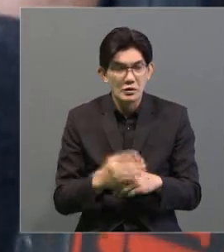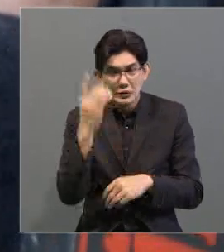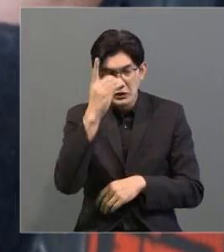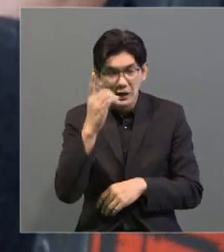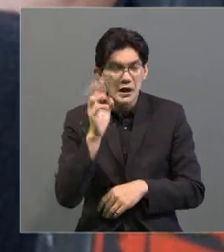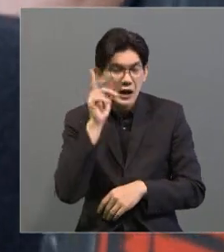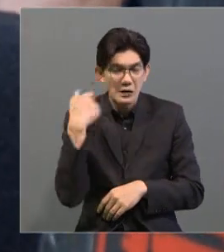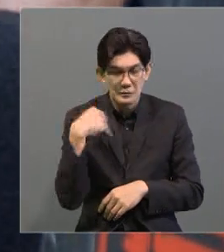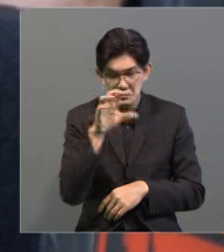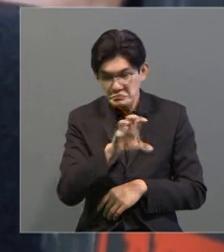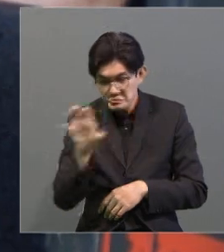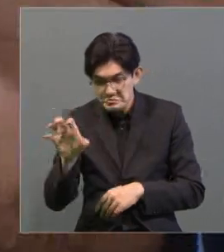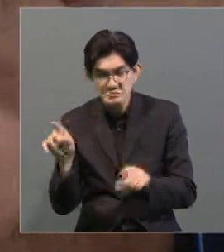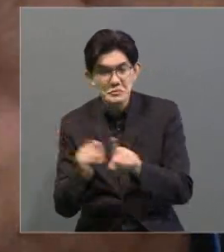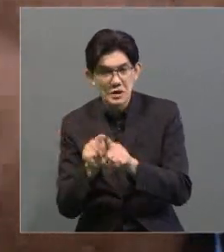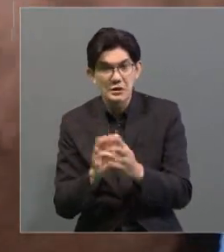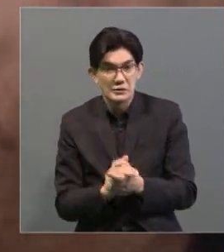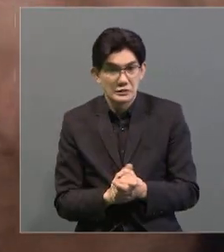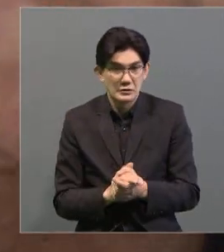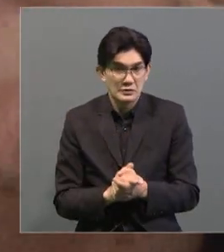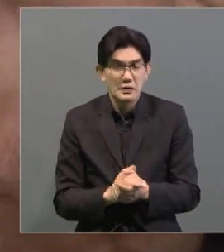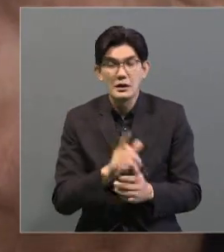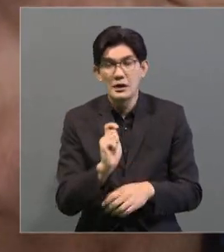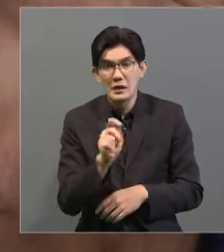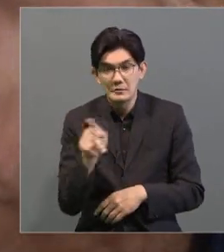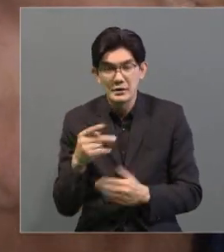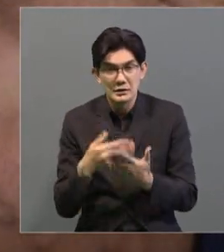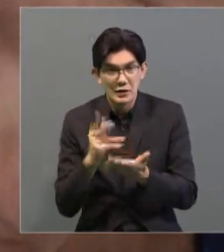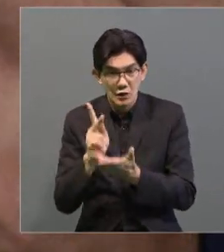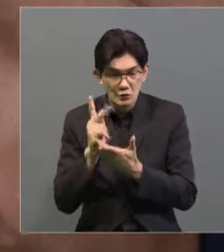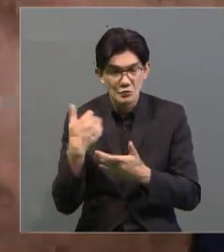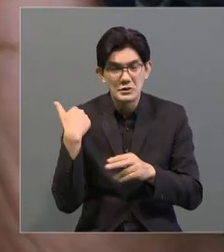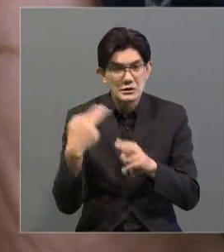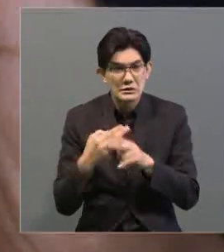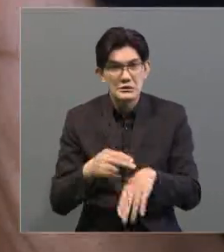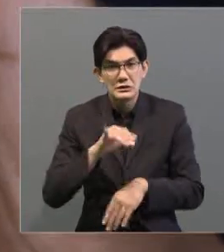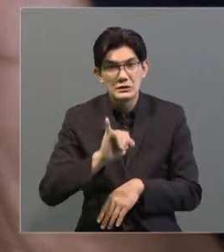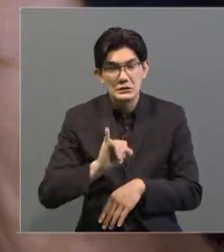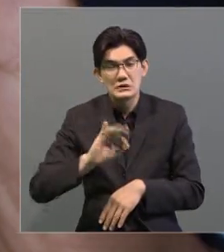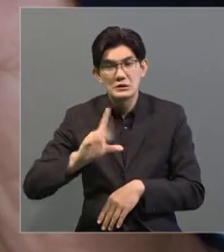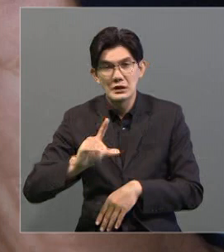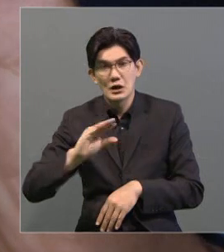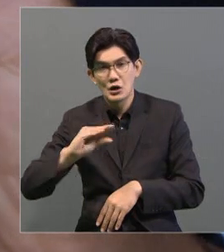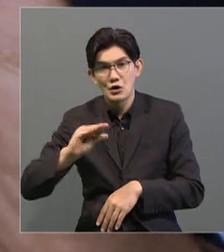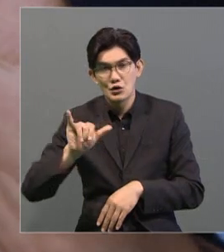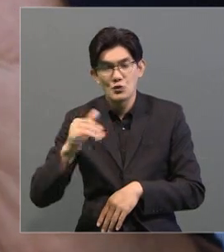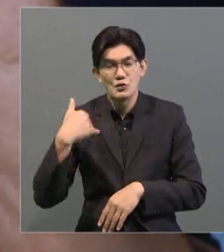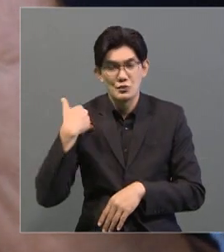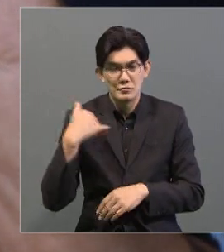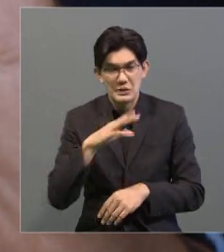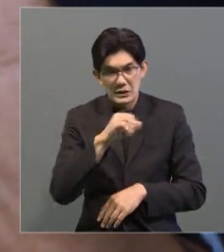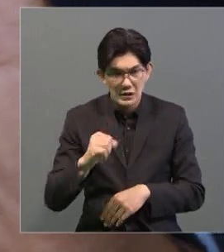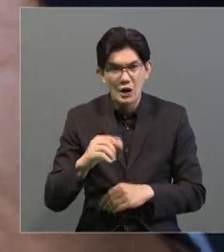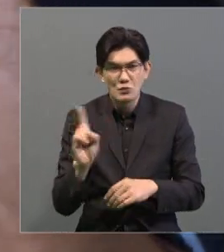ะเงินไชโยนี่คือของจริงปรากฏว่ามันมีแอปกู้เงินปลอมชื่อไชโยแคปิตอลไปเอาคลิปของพี่หนุ่มเนี่ยไป